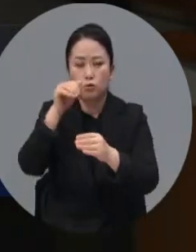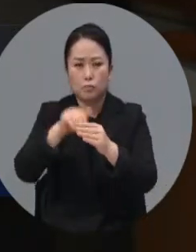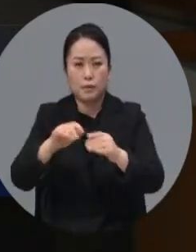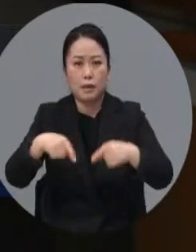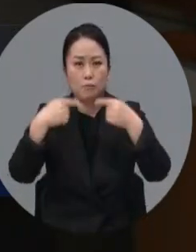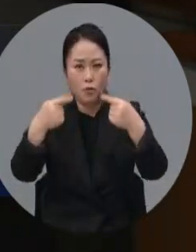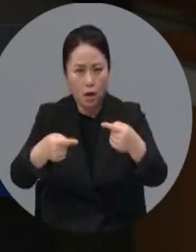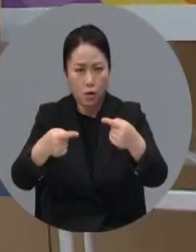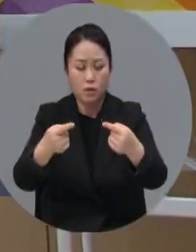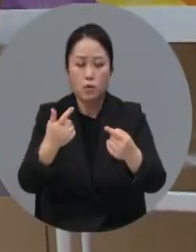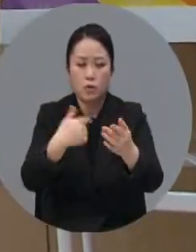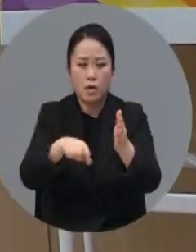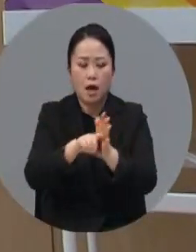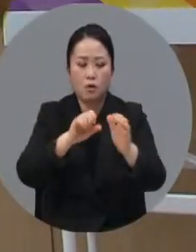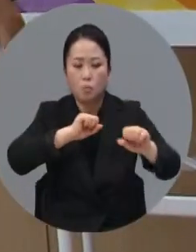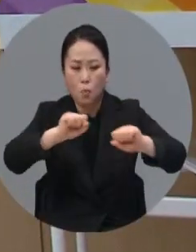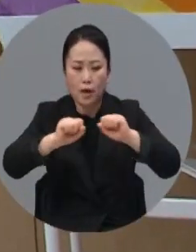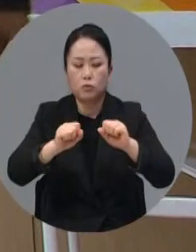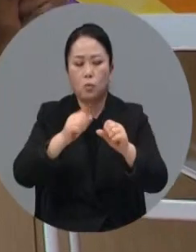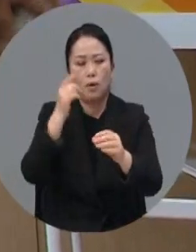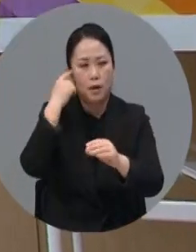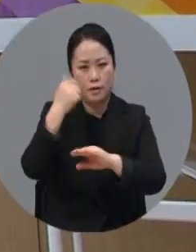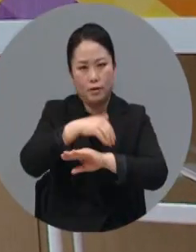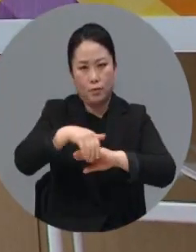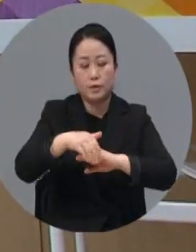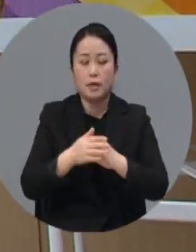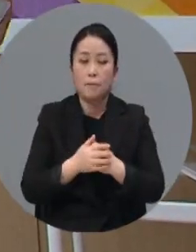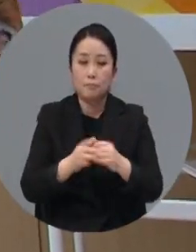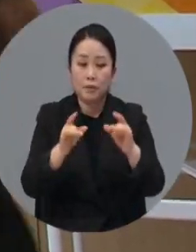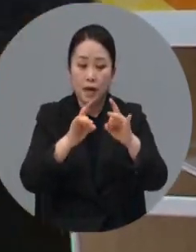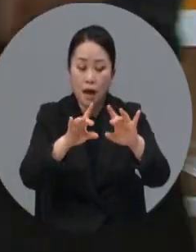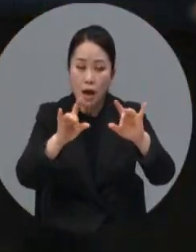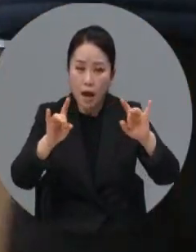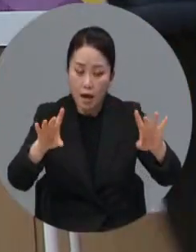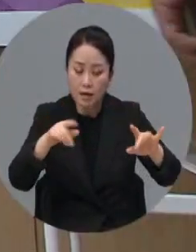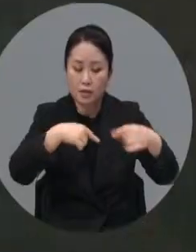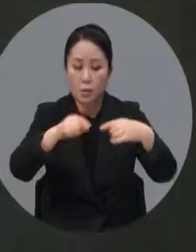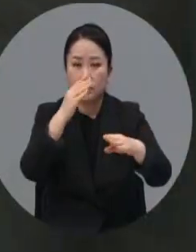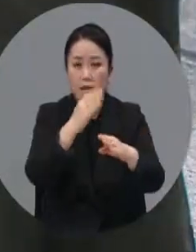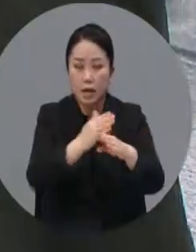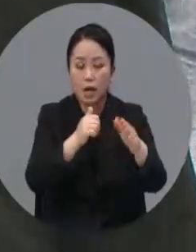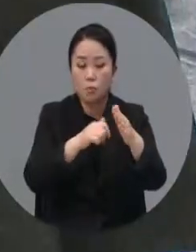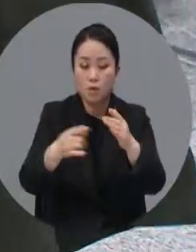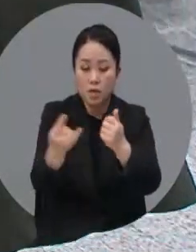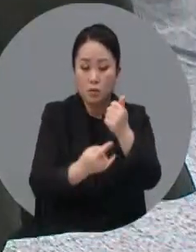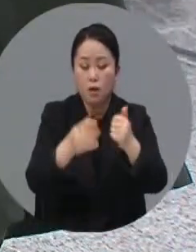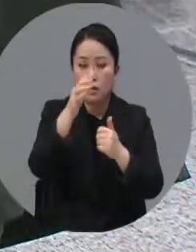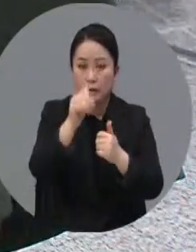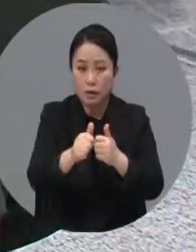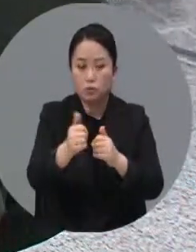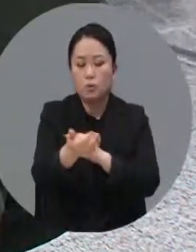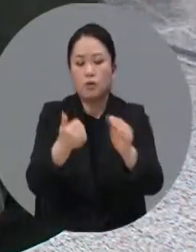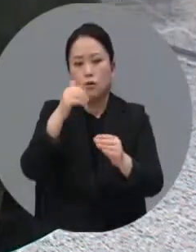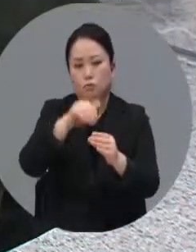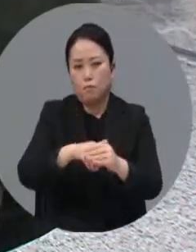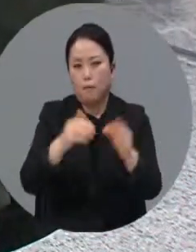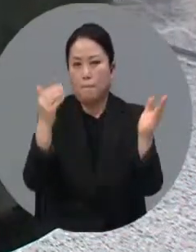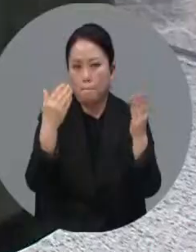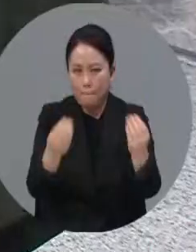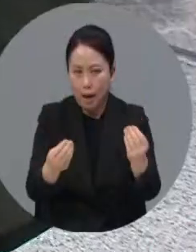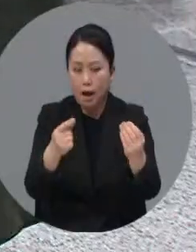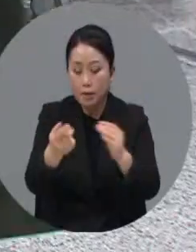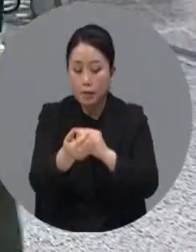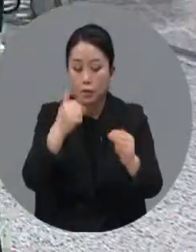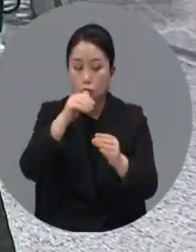캠페인을 벌일 예정입니다. 각 당 선대위원장들도 사전투표를 마쳤고 사전투표로 소중한 한 표를 행사해달라고